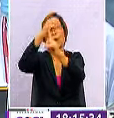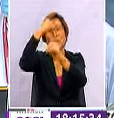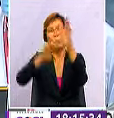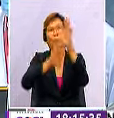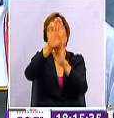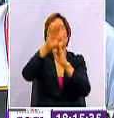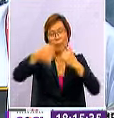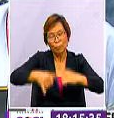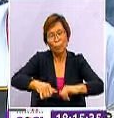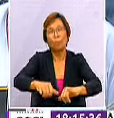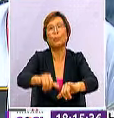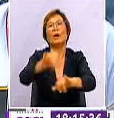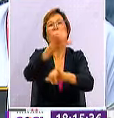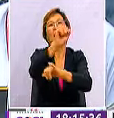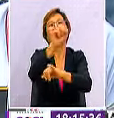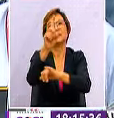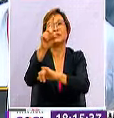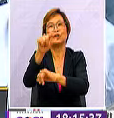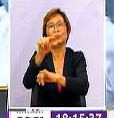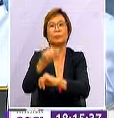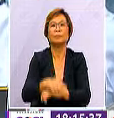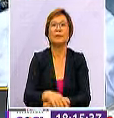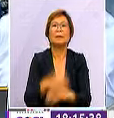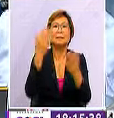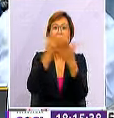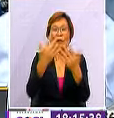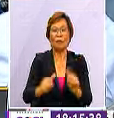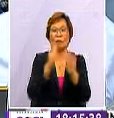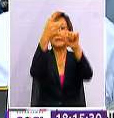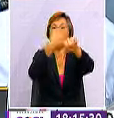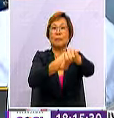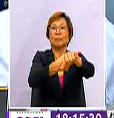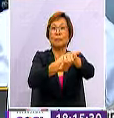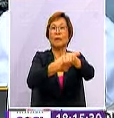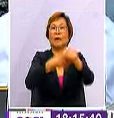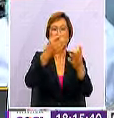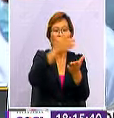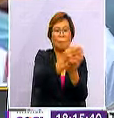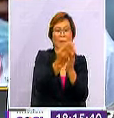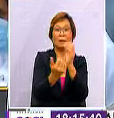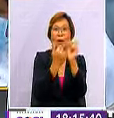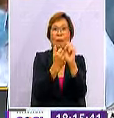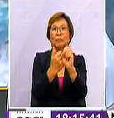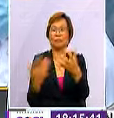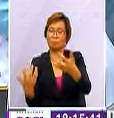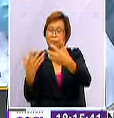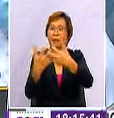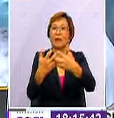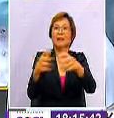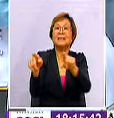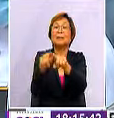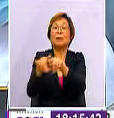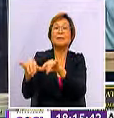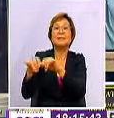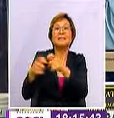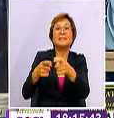pembangunan lestari ataupun SDG. Kini buat pertama kalinya, belanjawan negara diselaraskan dengan SDG